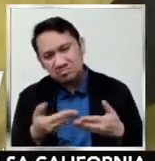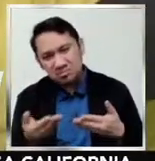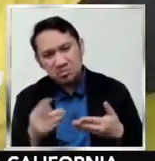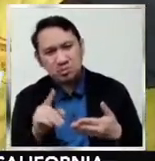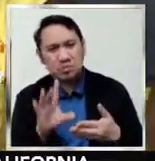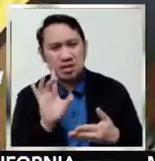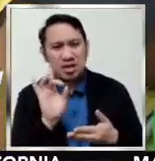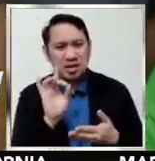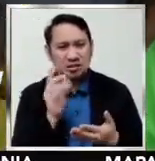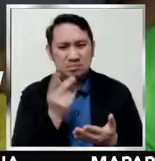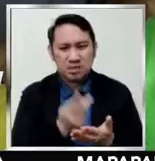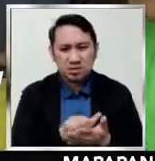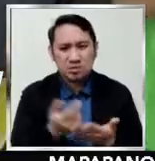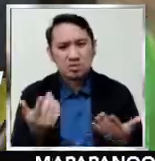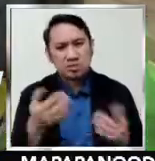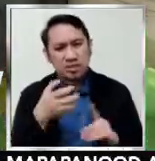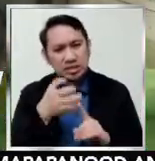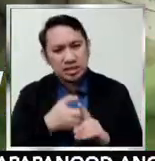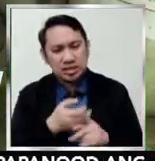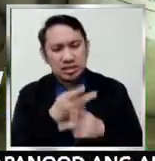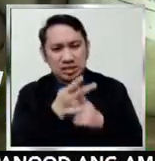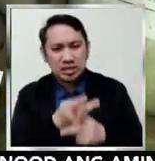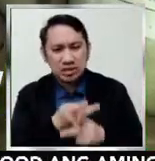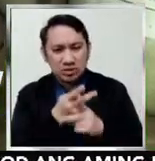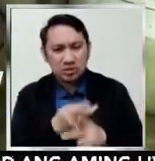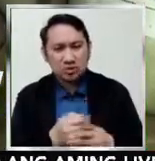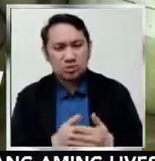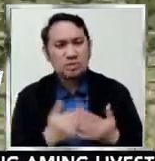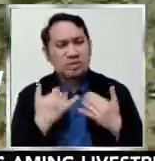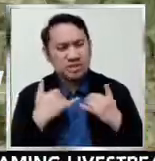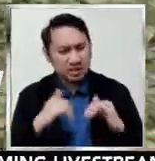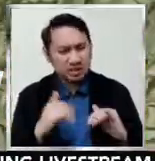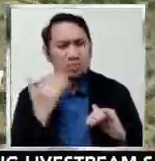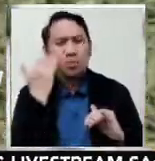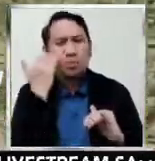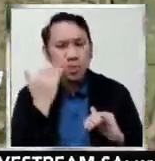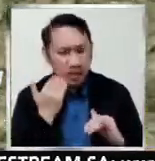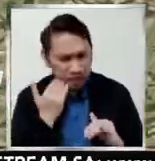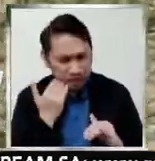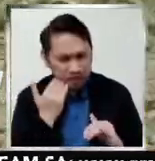kilo. Kulang pa rin sa pangangailangan ng 8 anak.